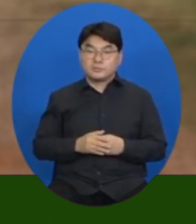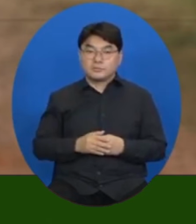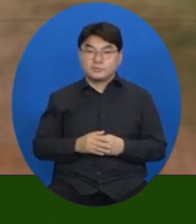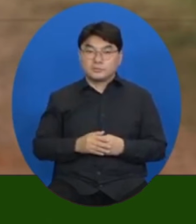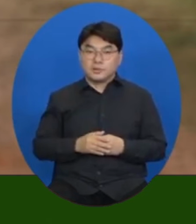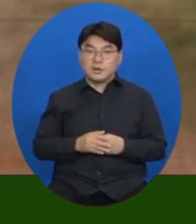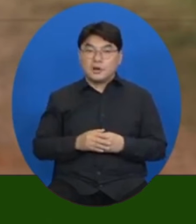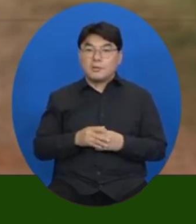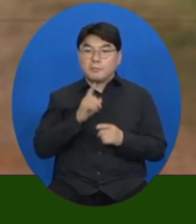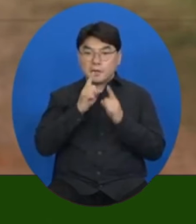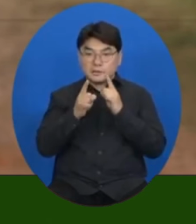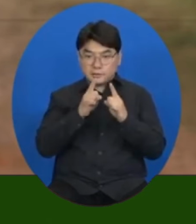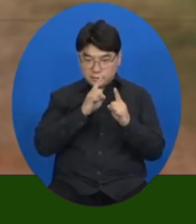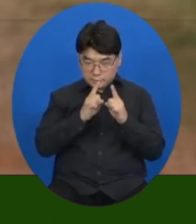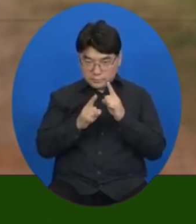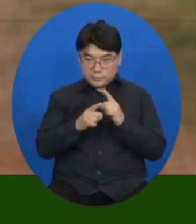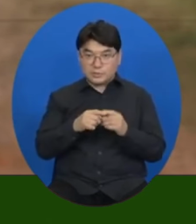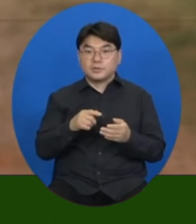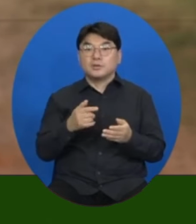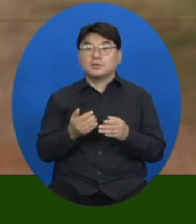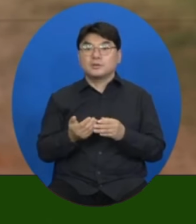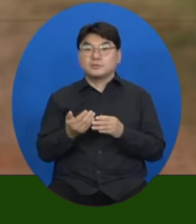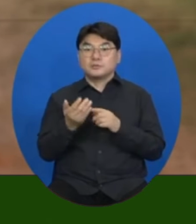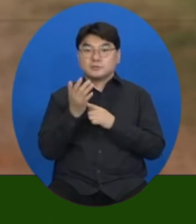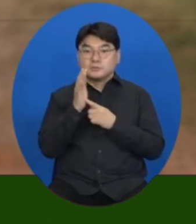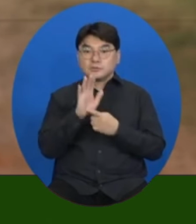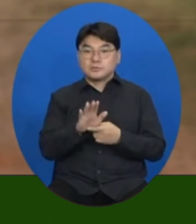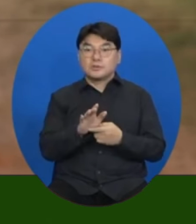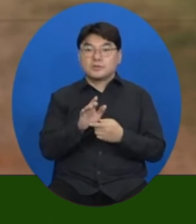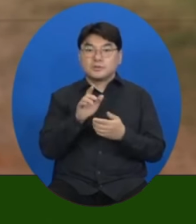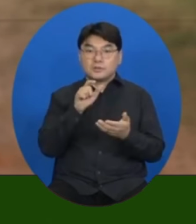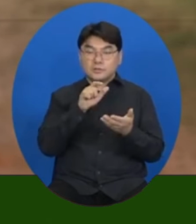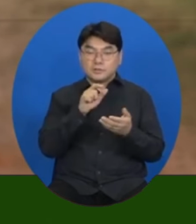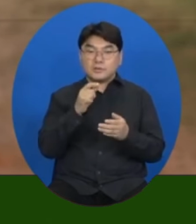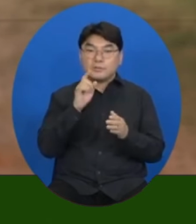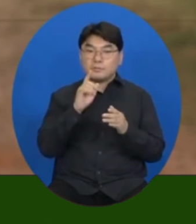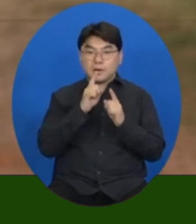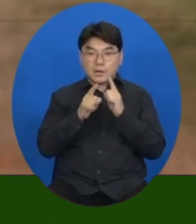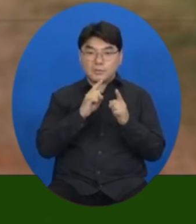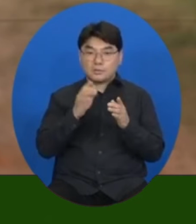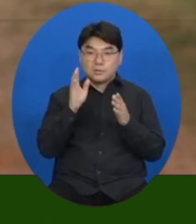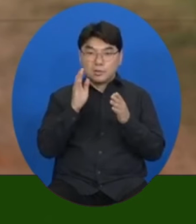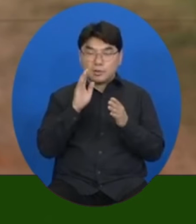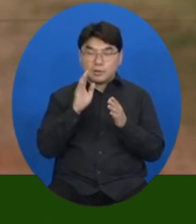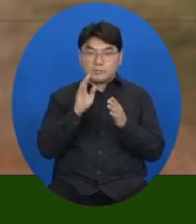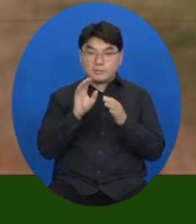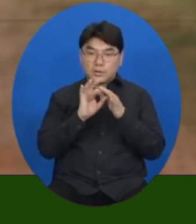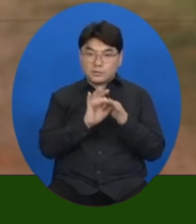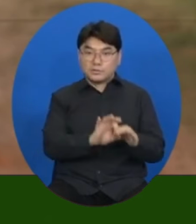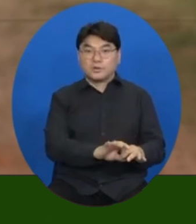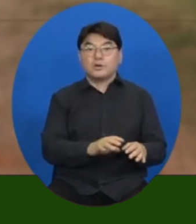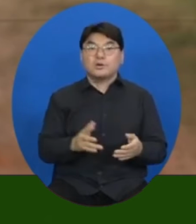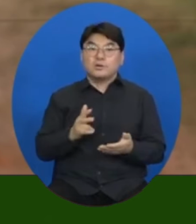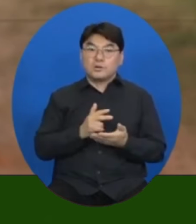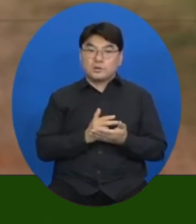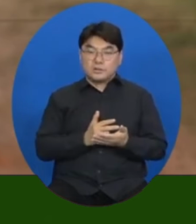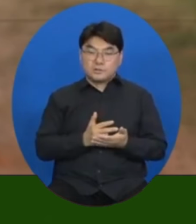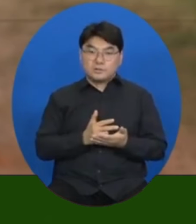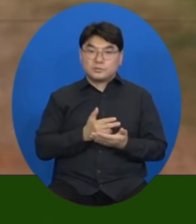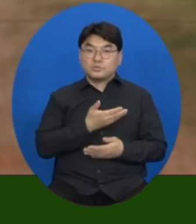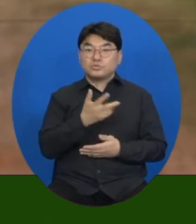말씀을 인용하면서 당신이 형 성공하지 못할지라도 걱정할 필요가 없습니다 이미 주 예수 그리스 안에